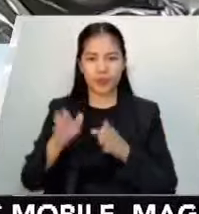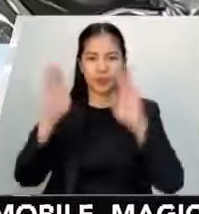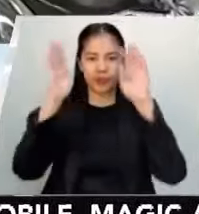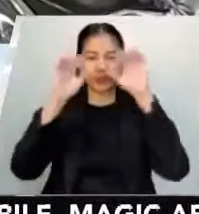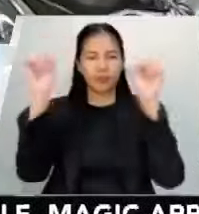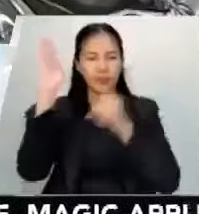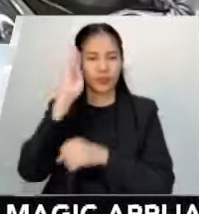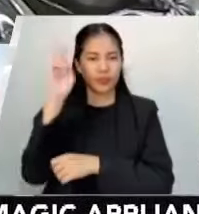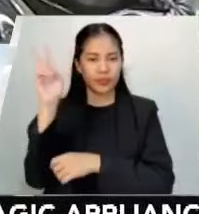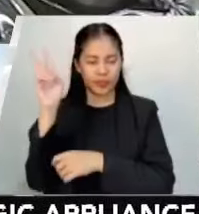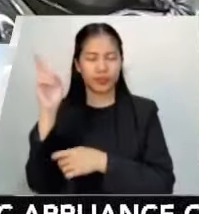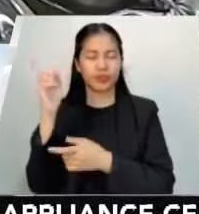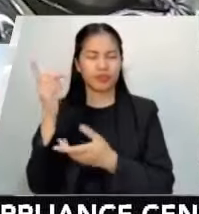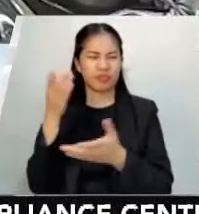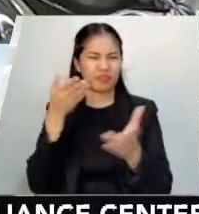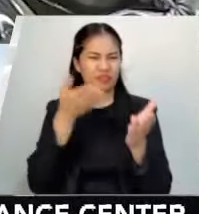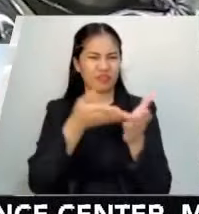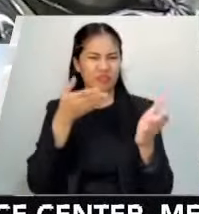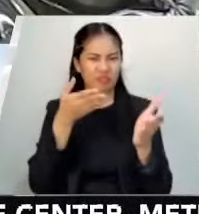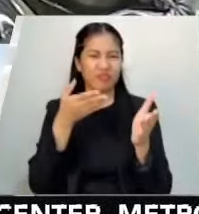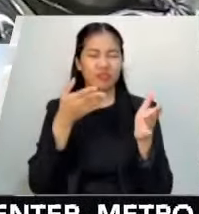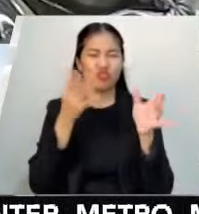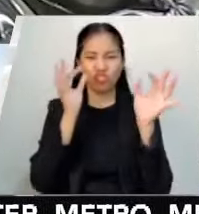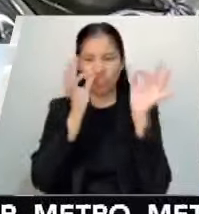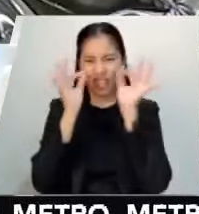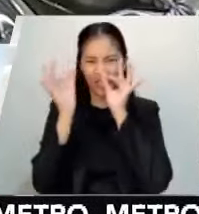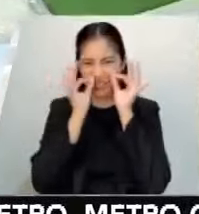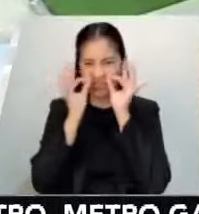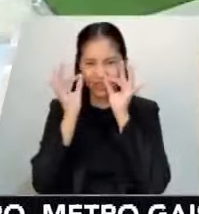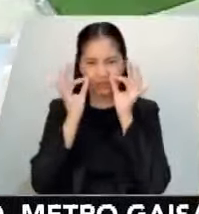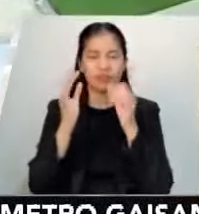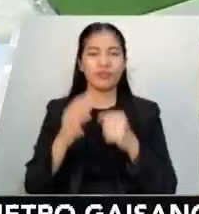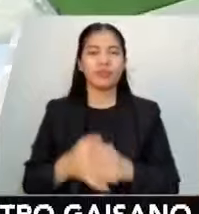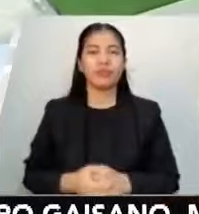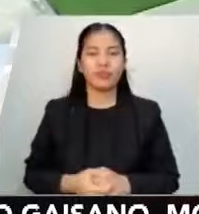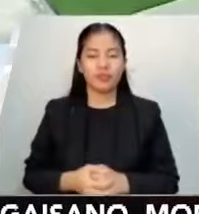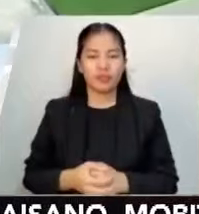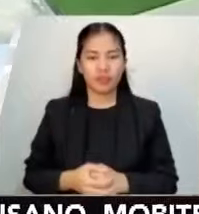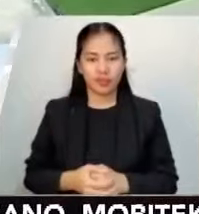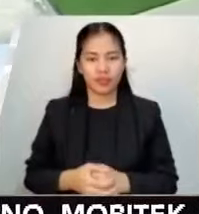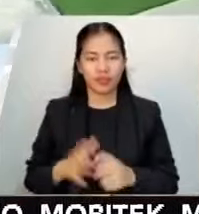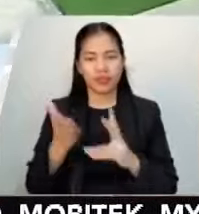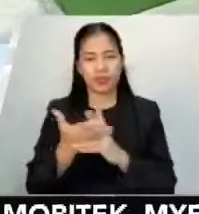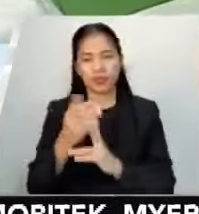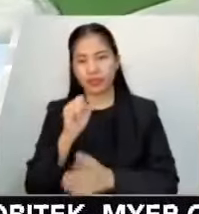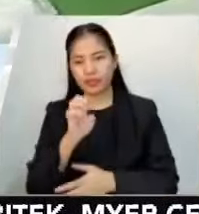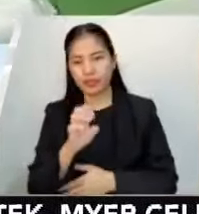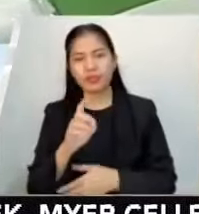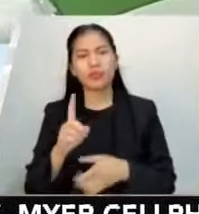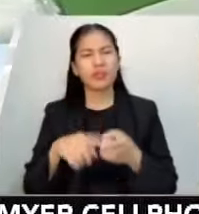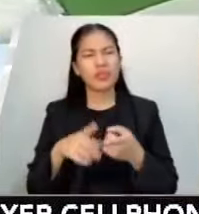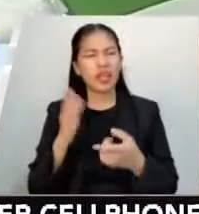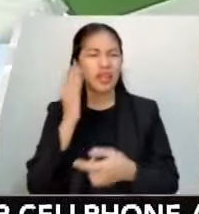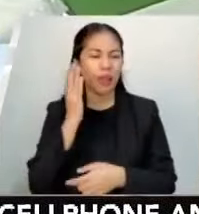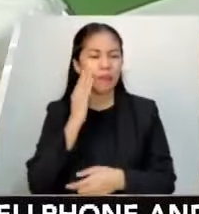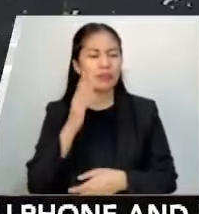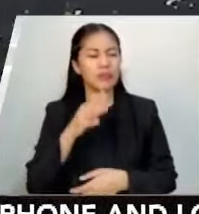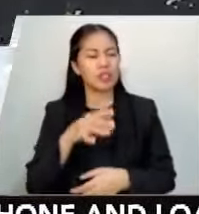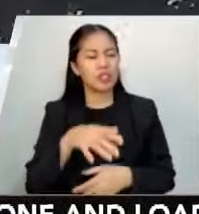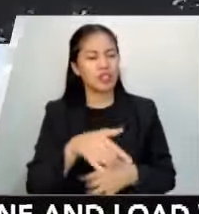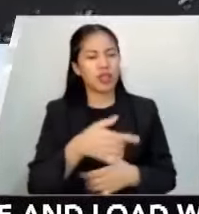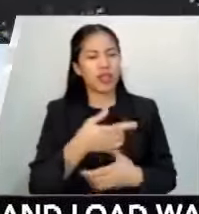Ayon sa Pangulo, kabilang po sa mga violation ng mga kinasuhang pulis ang pagtatanim ng ebidensya at ilegal na pag-aresto.